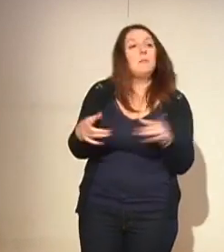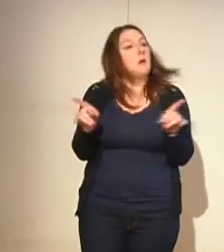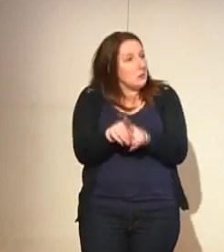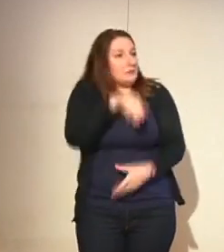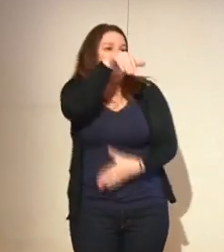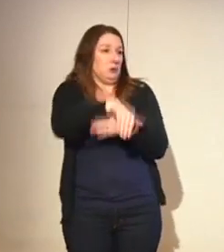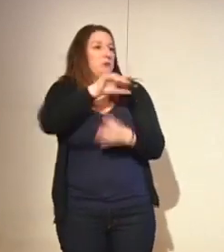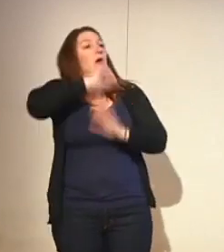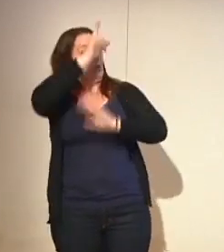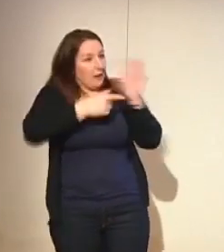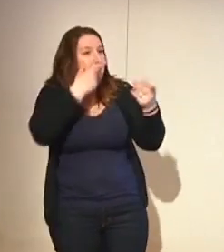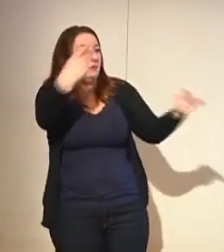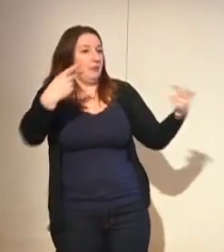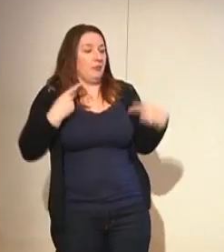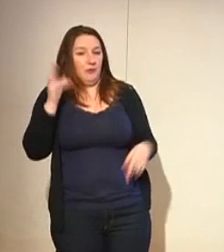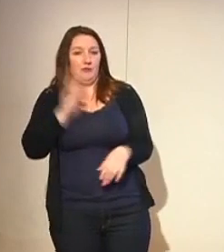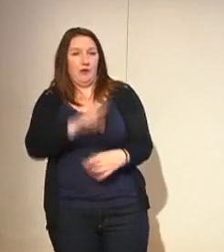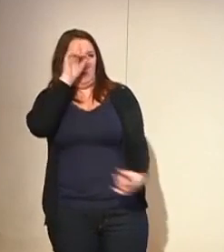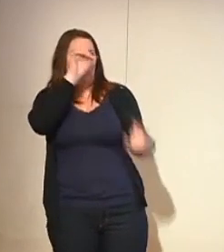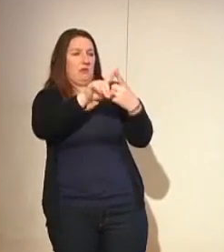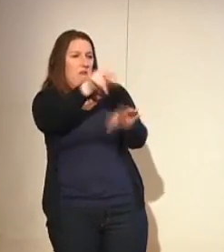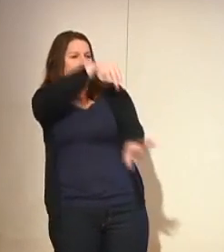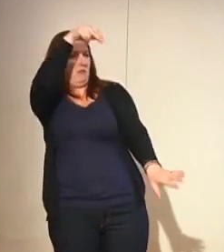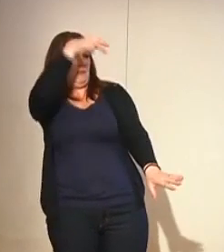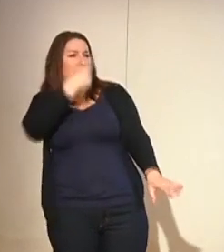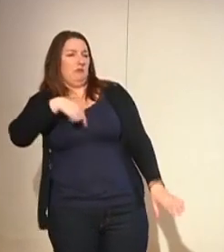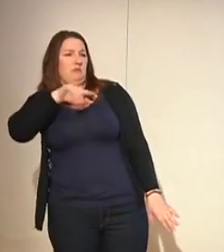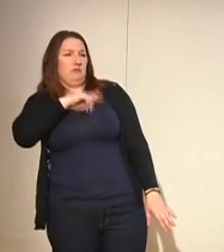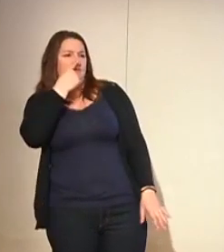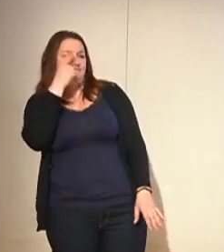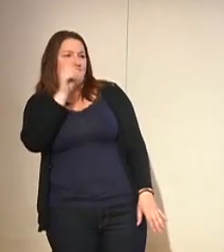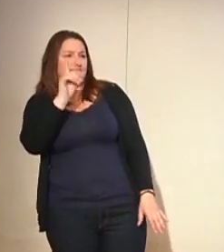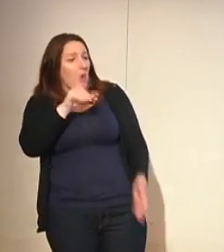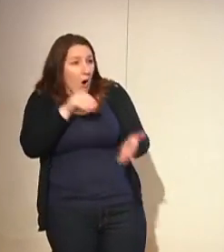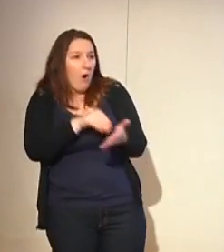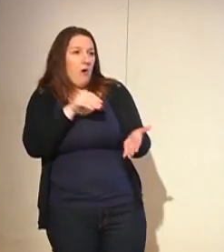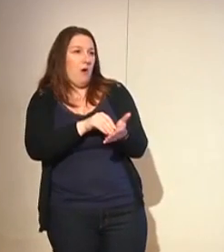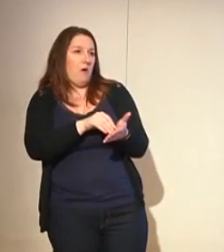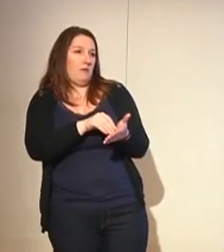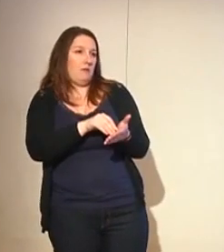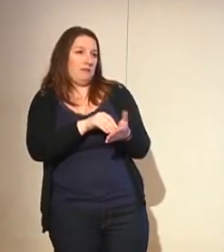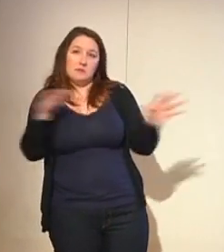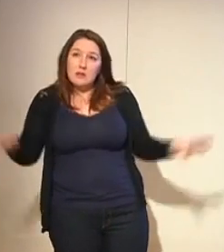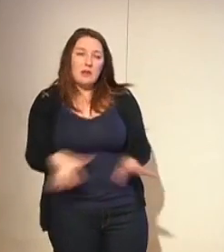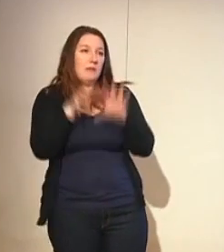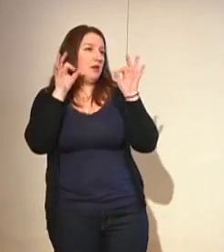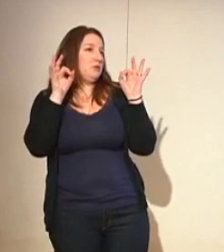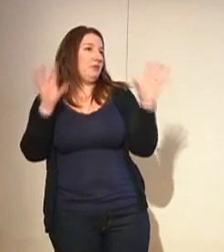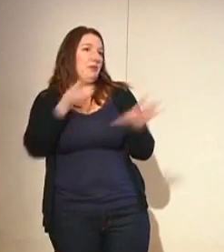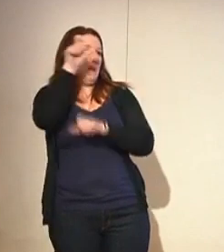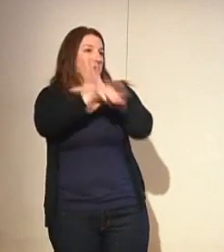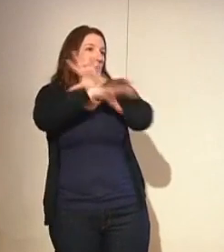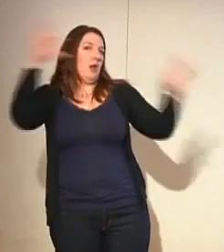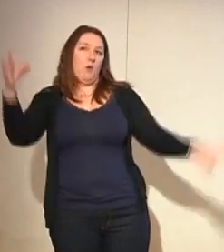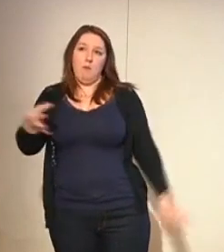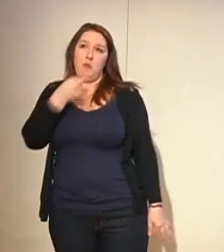conseil municipal ne nous semble pas de nature à sortir du climat qui fait de l'élu de tout élu un profiteur